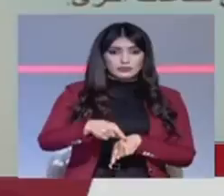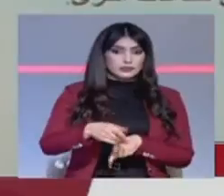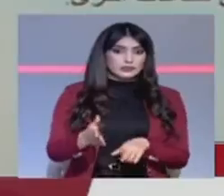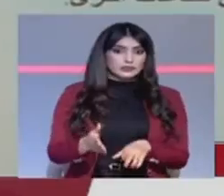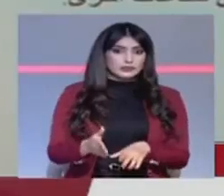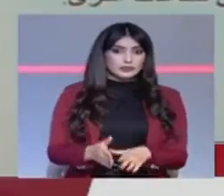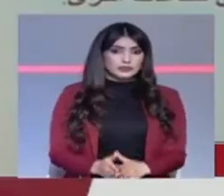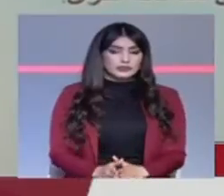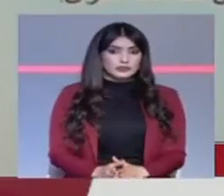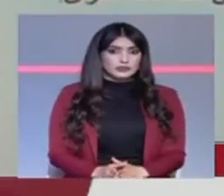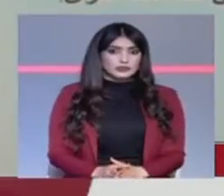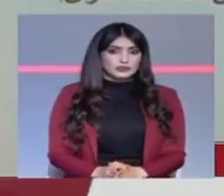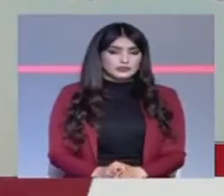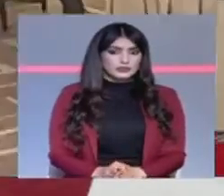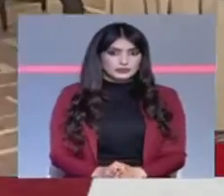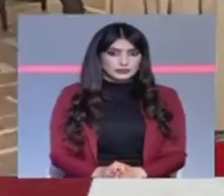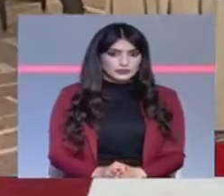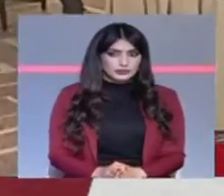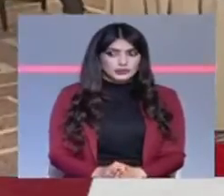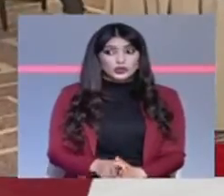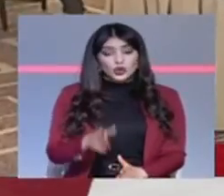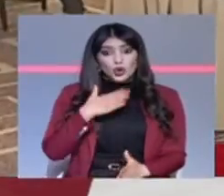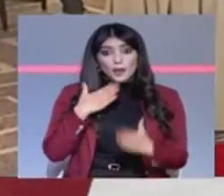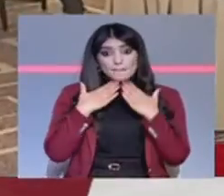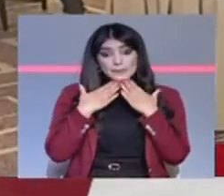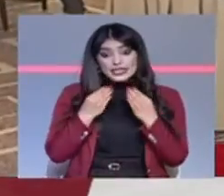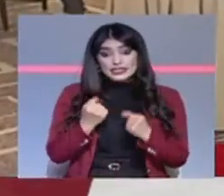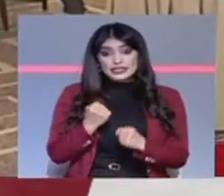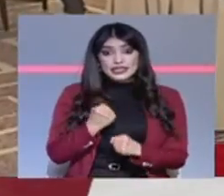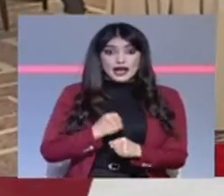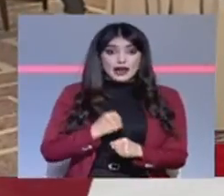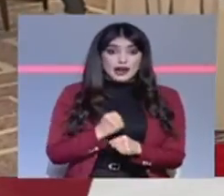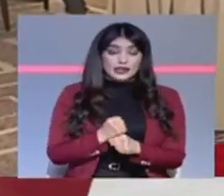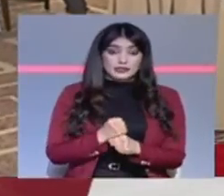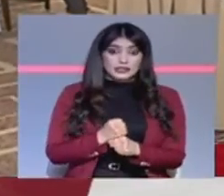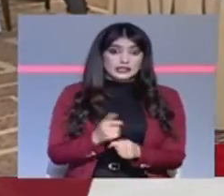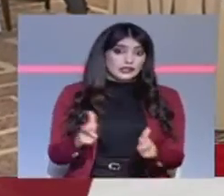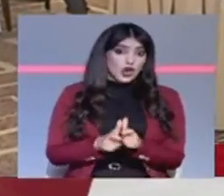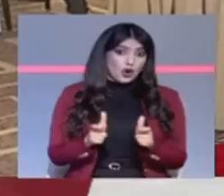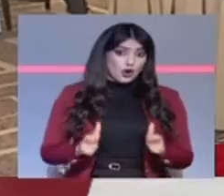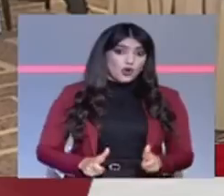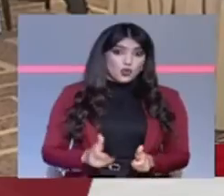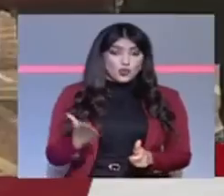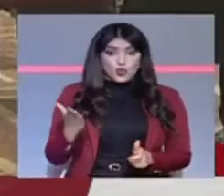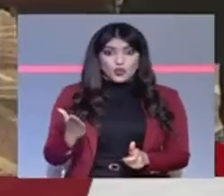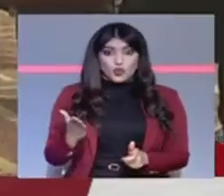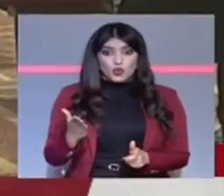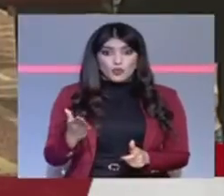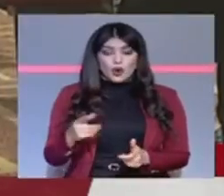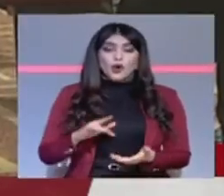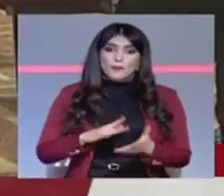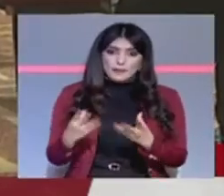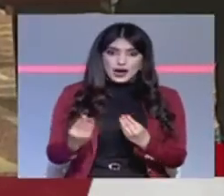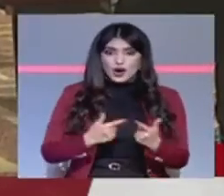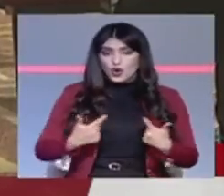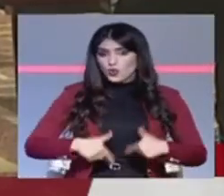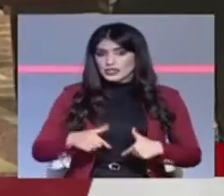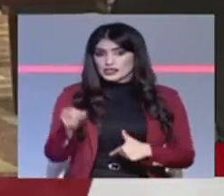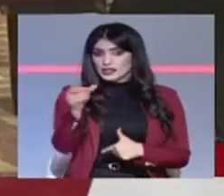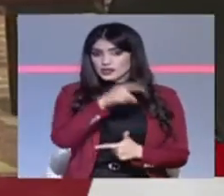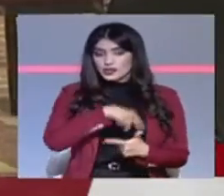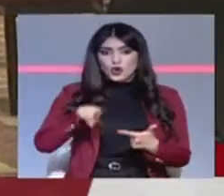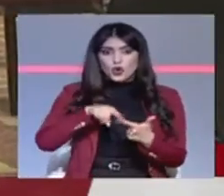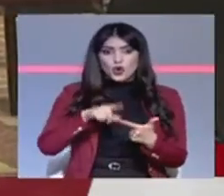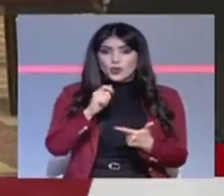ومعنا من الخدمه الكبيره اللي قامت فيها اه اه وزاراتها للسياحه والماليه